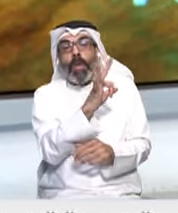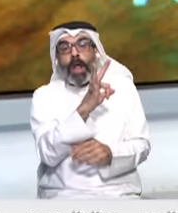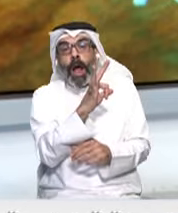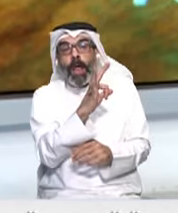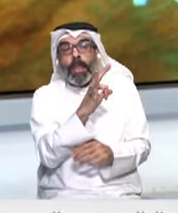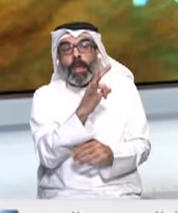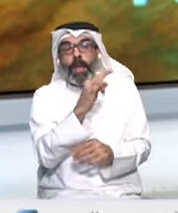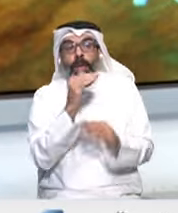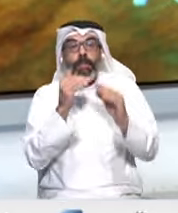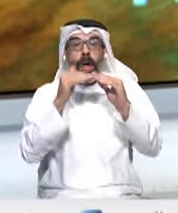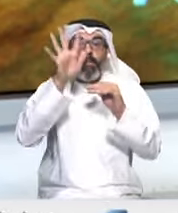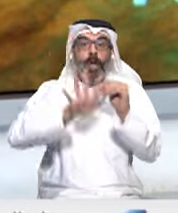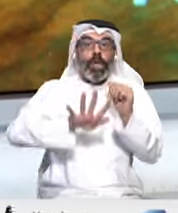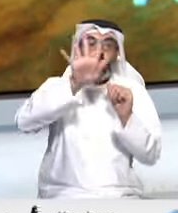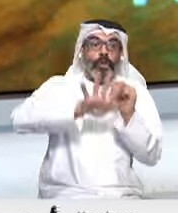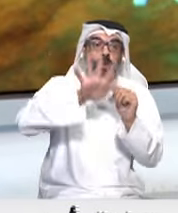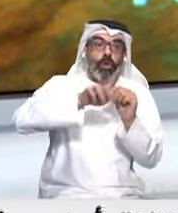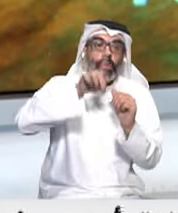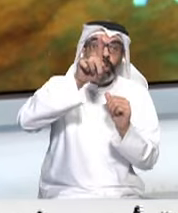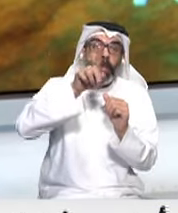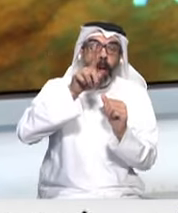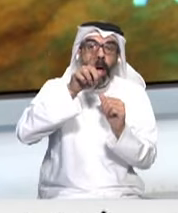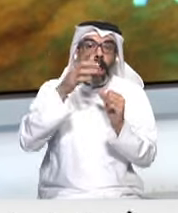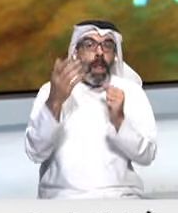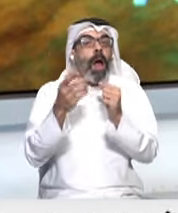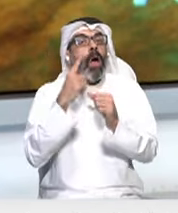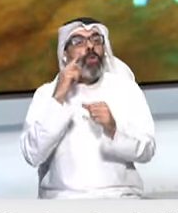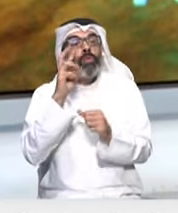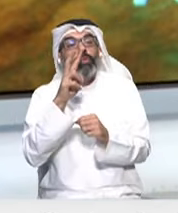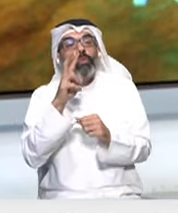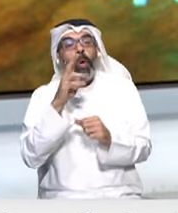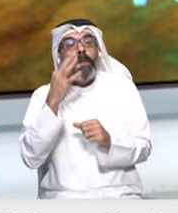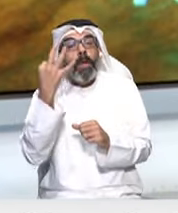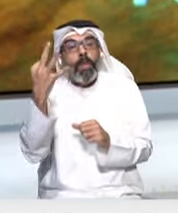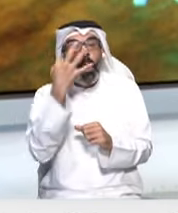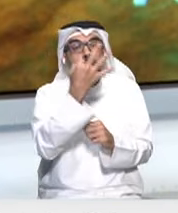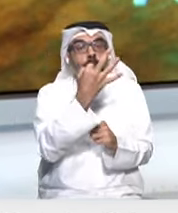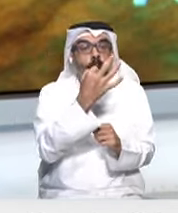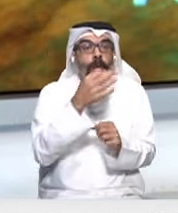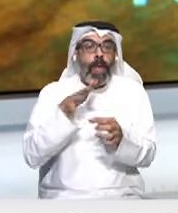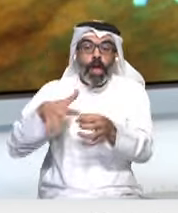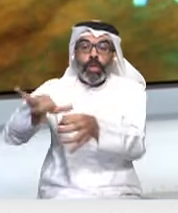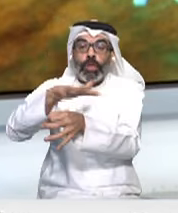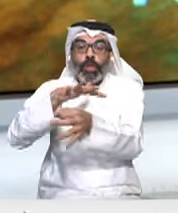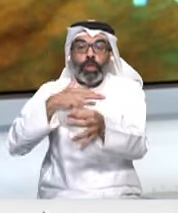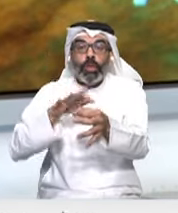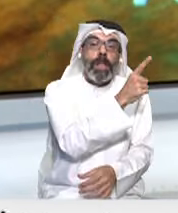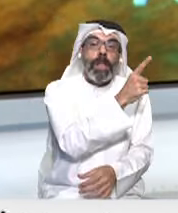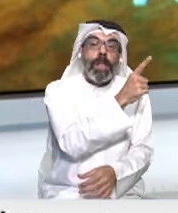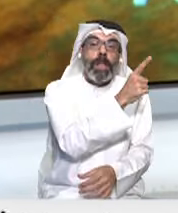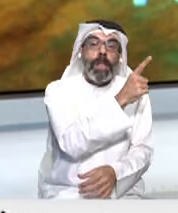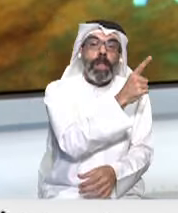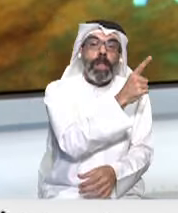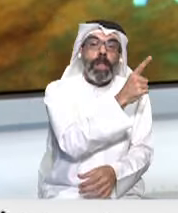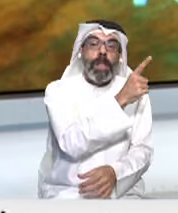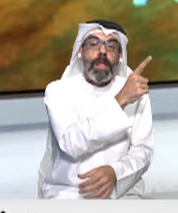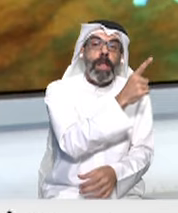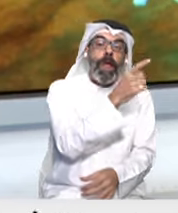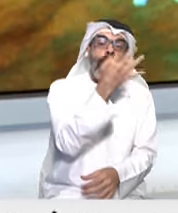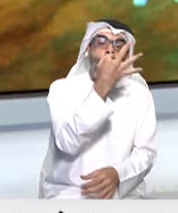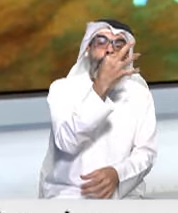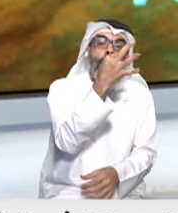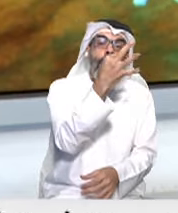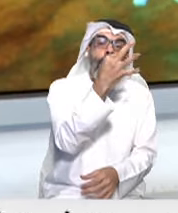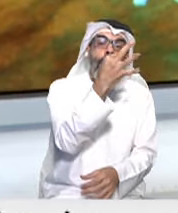مئوية، شمال بلاد في مزارع العبدلي 33 درجة مئوية، الجزر الشمالية في ريتشاور وبوبيان من 32 إلى 33